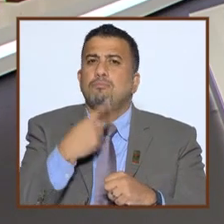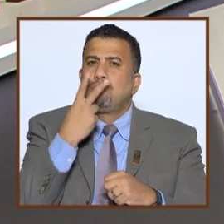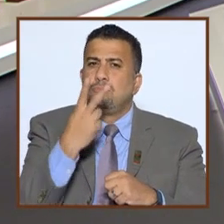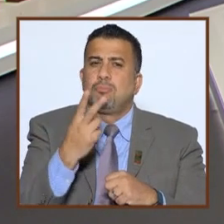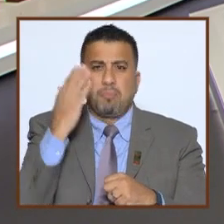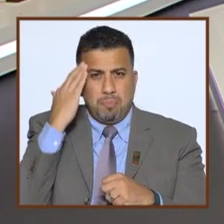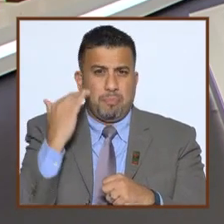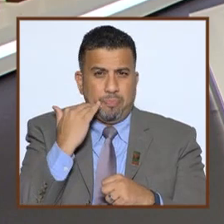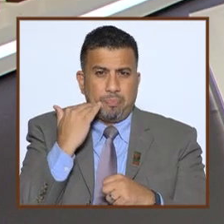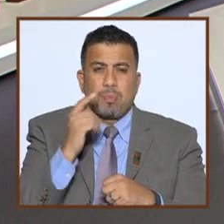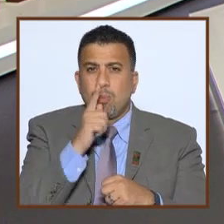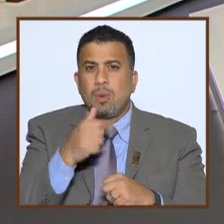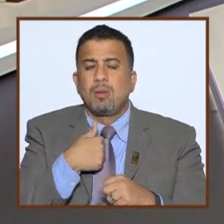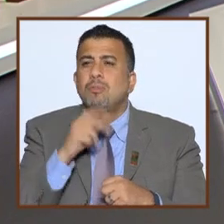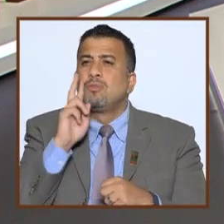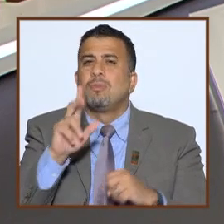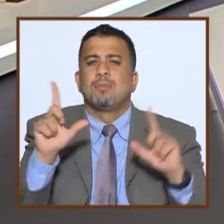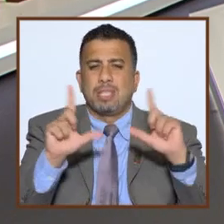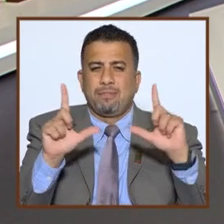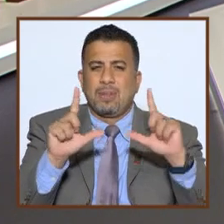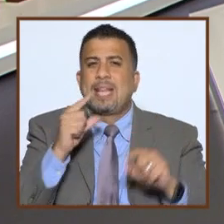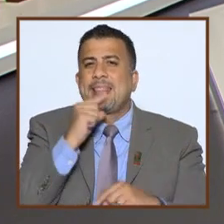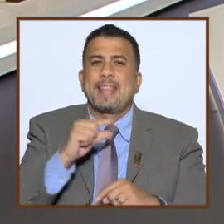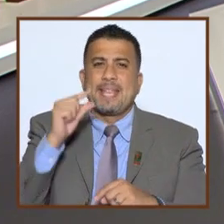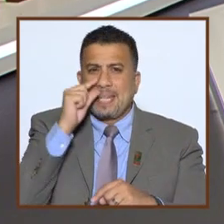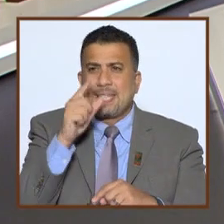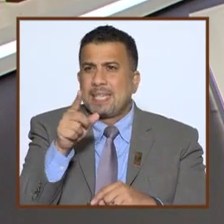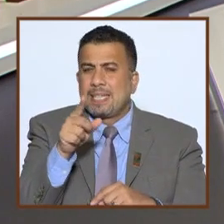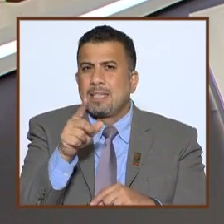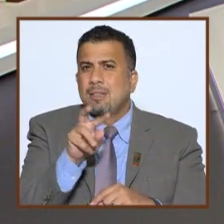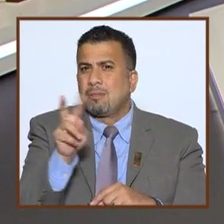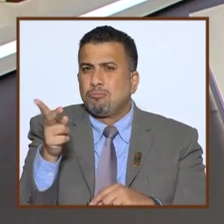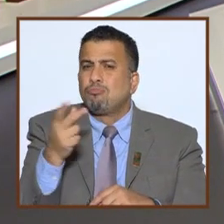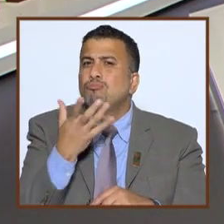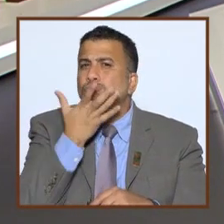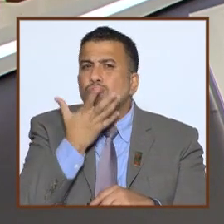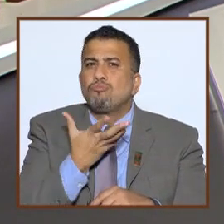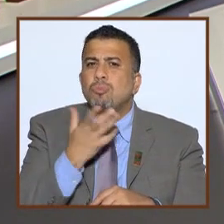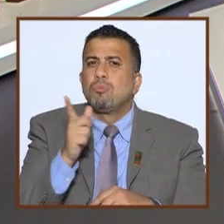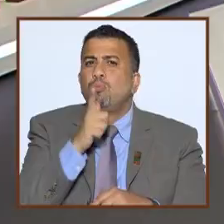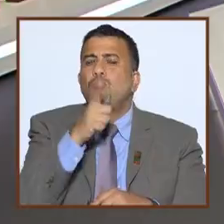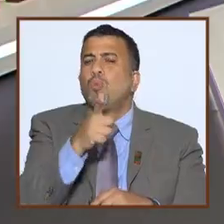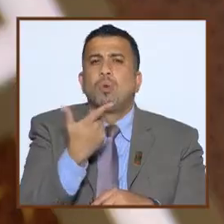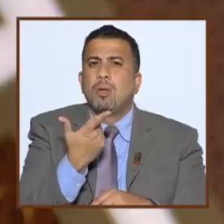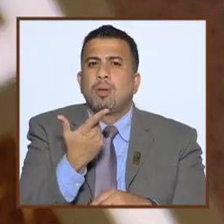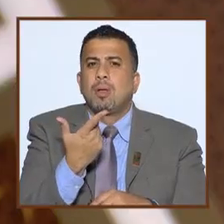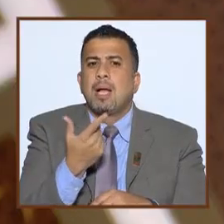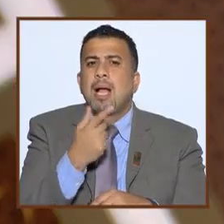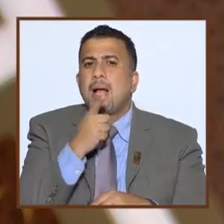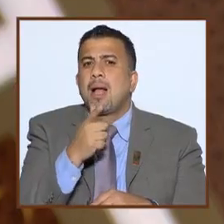البرامج فيما يتعلق بقضيه بعض الاشياء يقول يعني تقول في يوجد مثلا شخص يقول بان